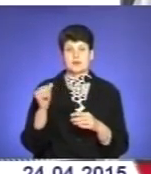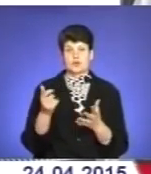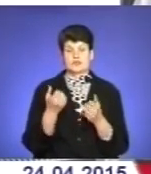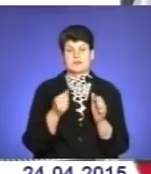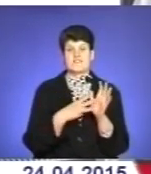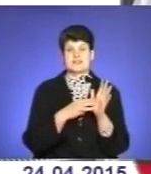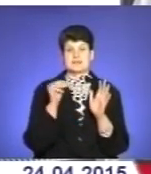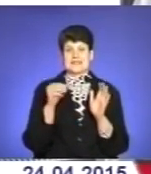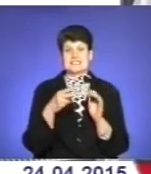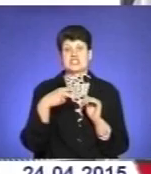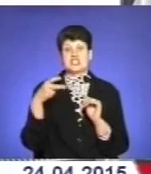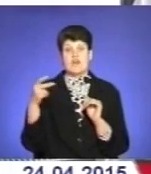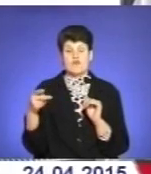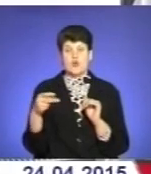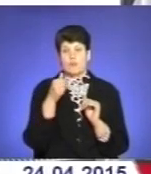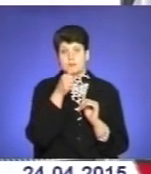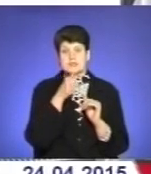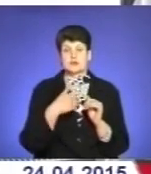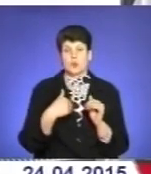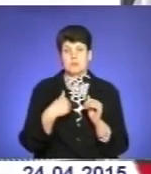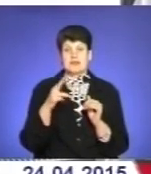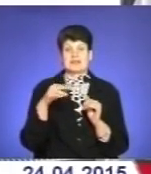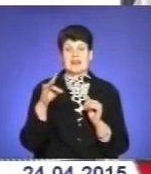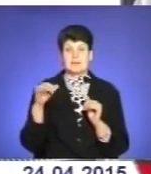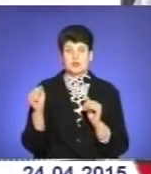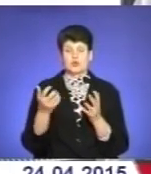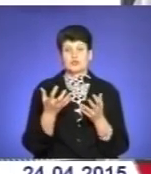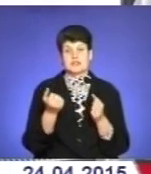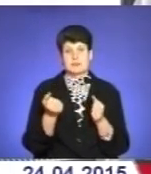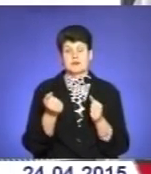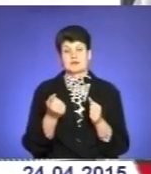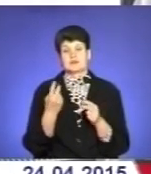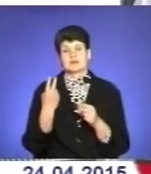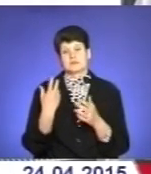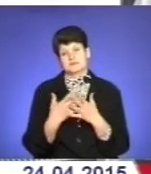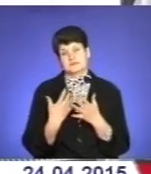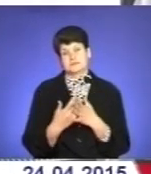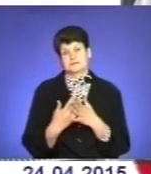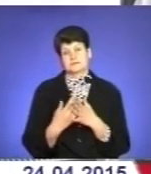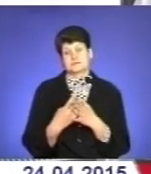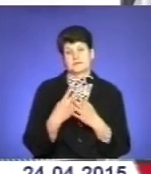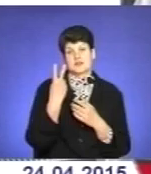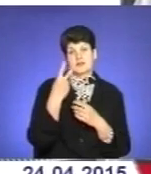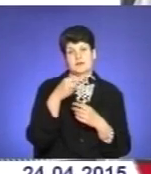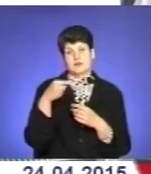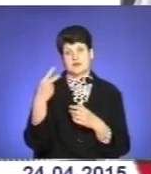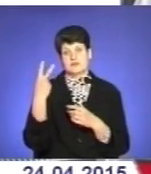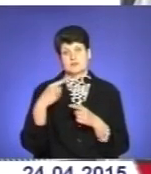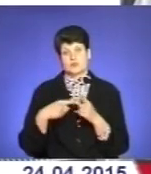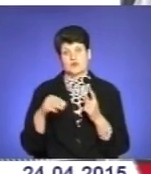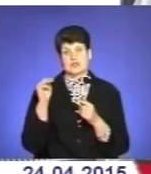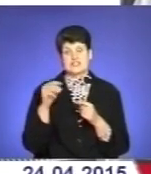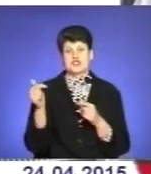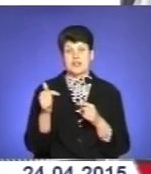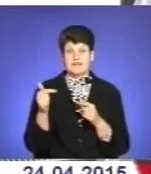місяць, то мій дерматолог отримує, ну, скажімо, десь порядка 2-2,5 тисяч гривень. А якщо